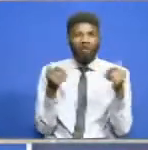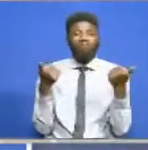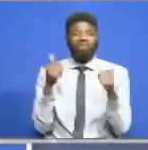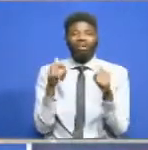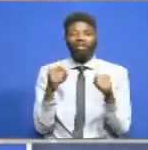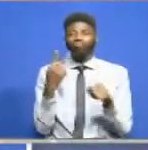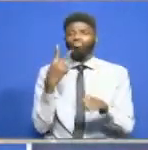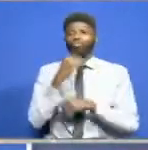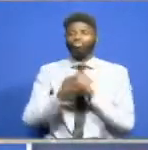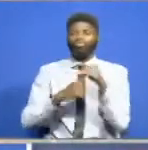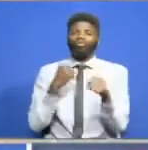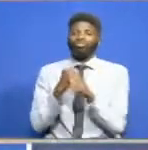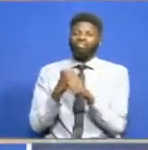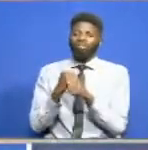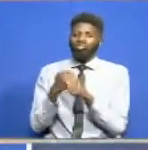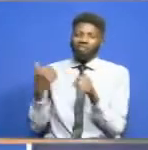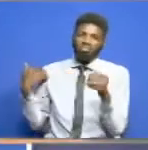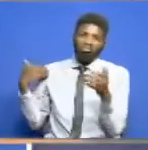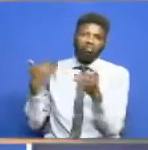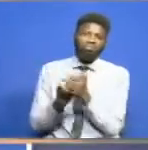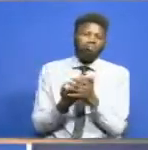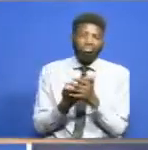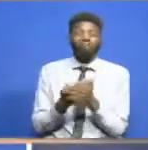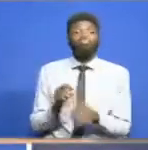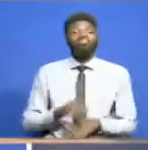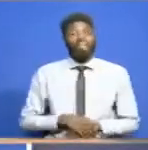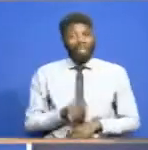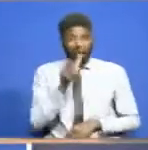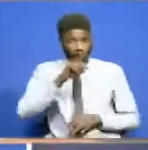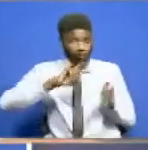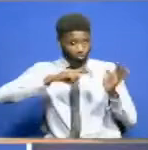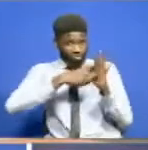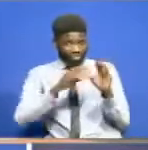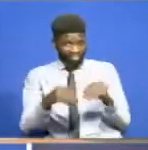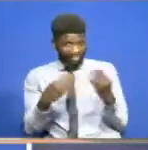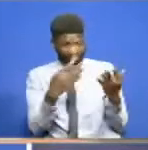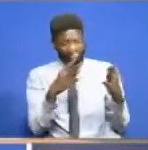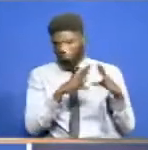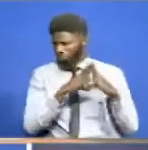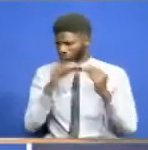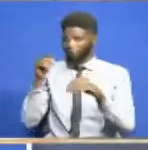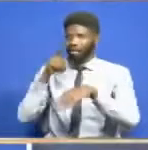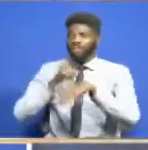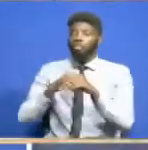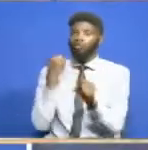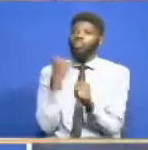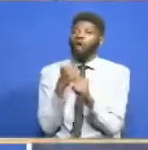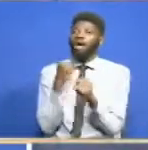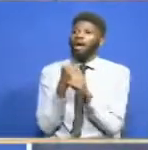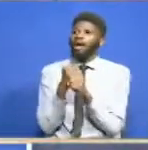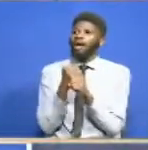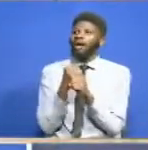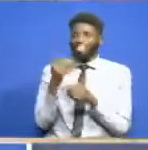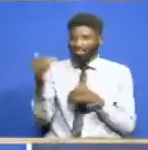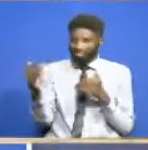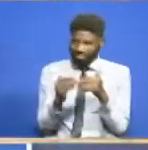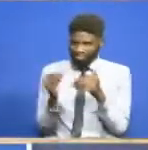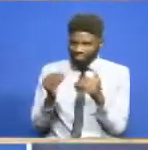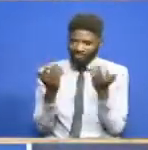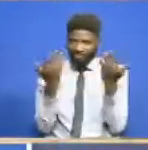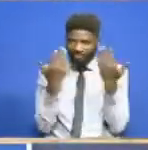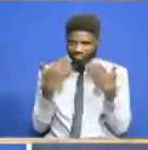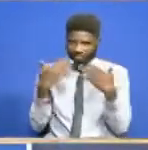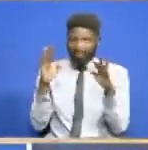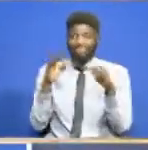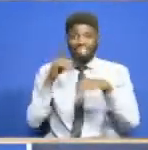miwili ambayo imepita. Mkandarasi aliondoka wakati kazi kwenye uwanja huo ilikuwa karibu kukamilika